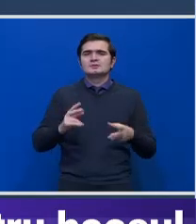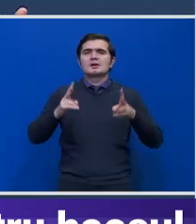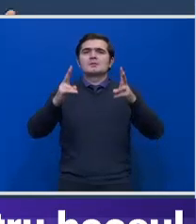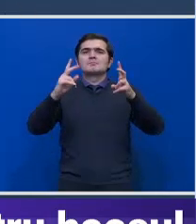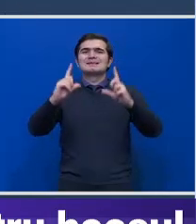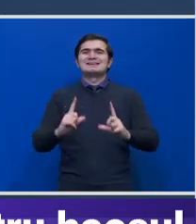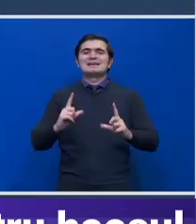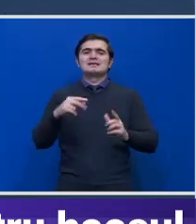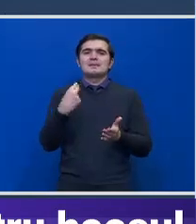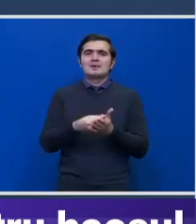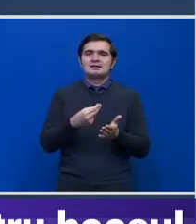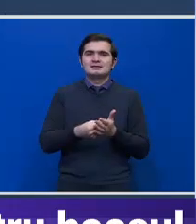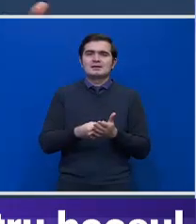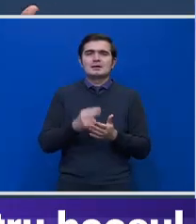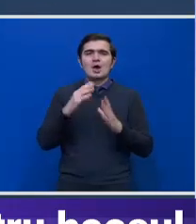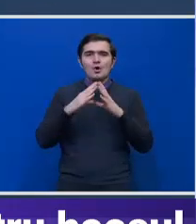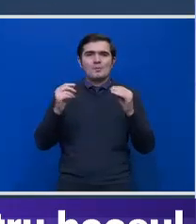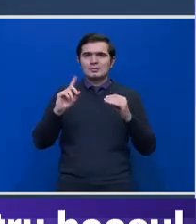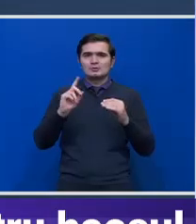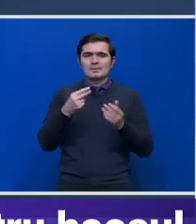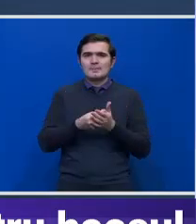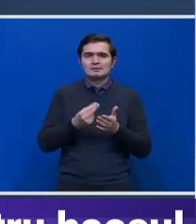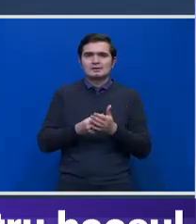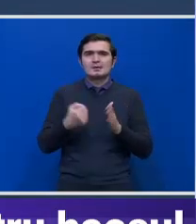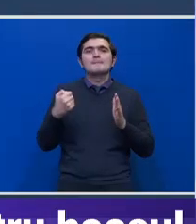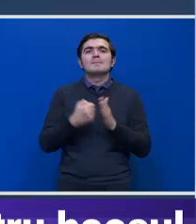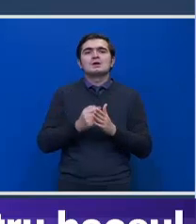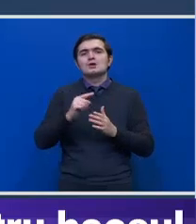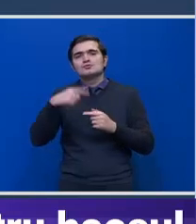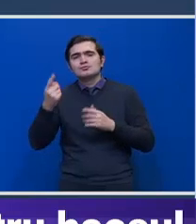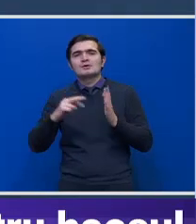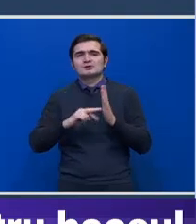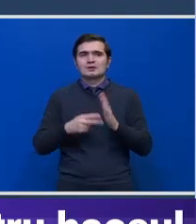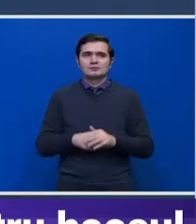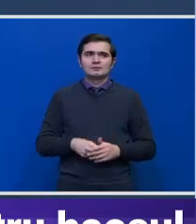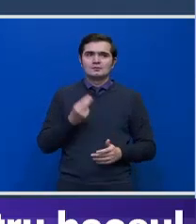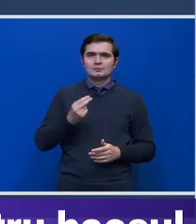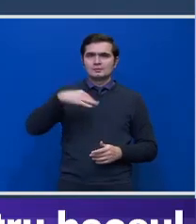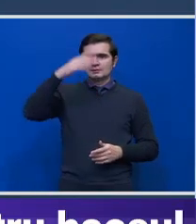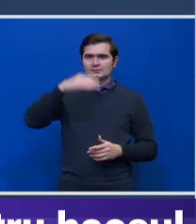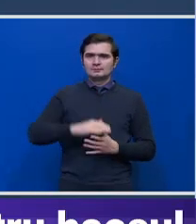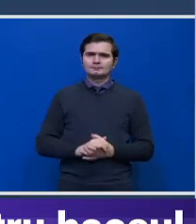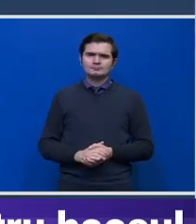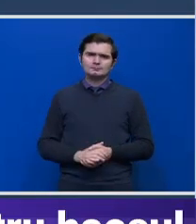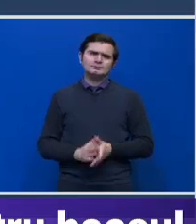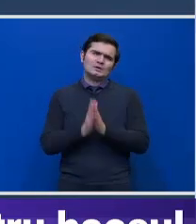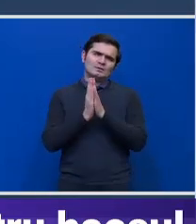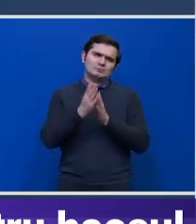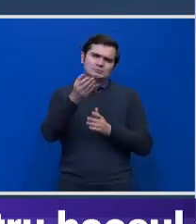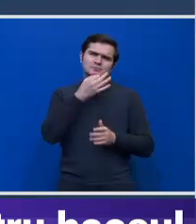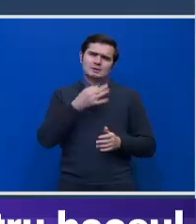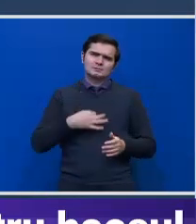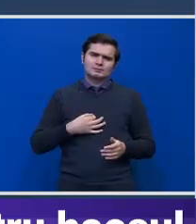sisteze plățile, practic, românii, să nu le plătească până când nu rezolvă. Bună ziua, Laura Culiță, ProTV. Vă rugăm să ne